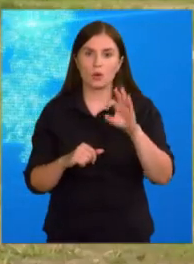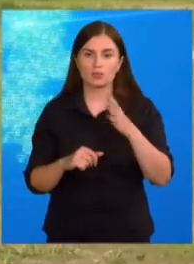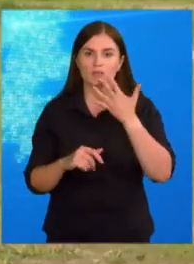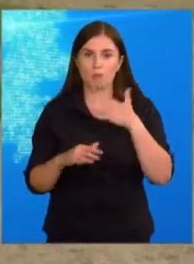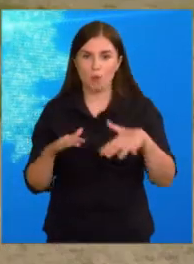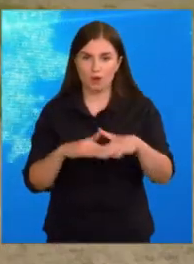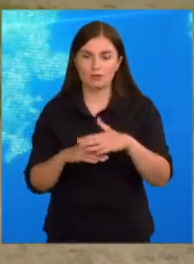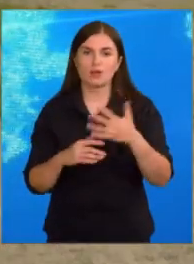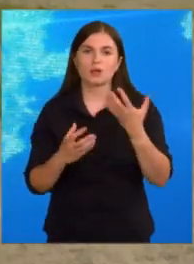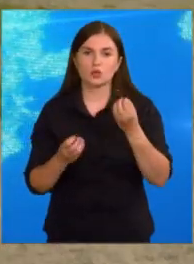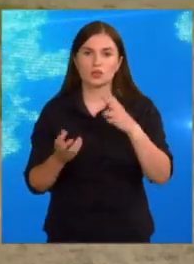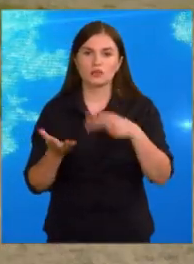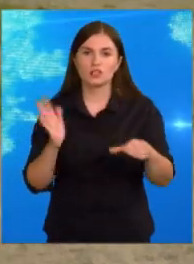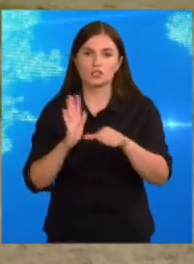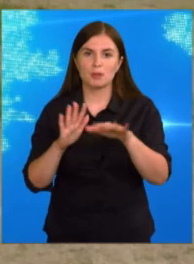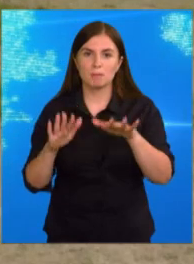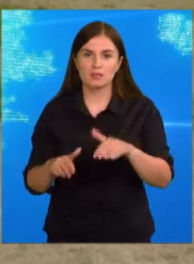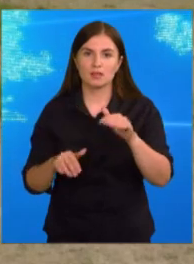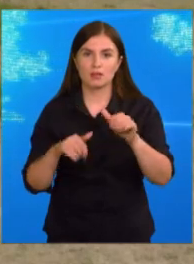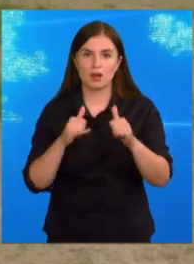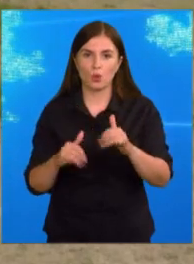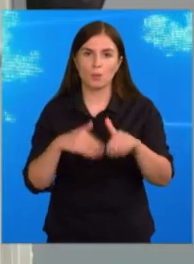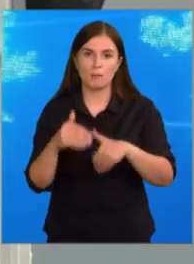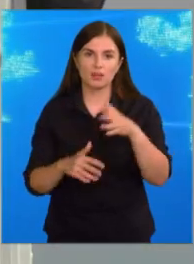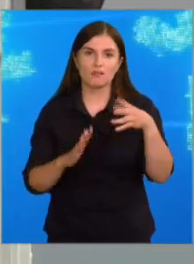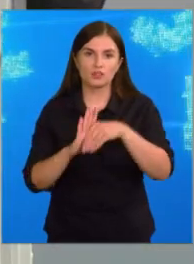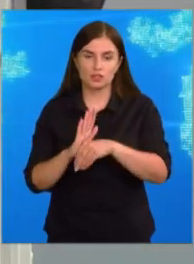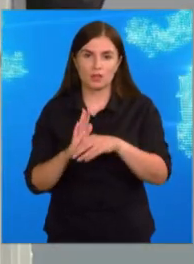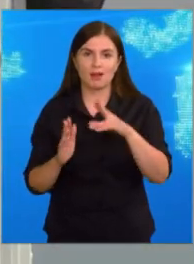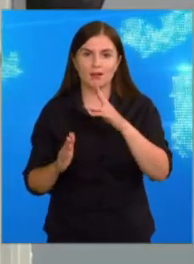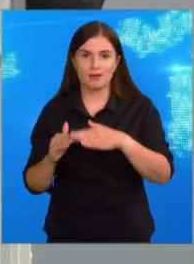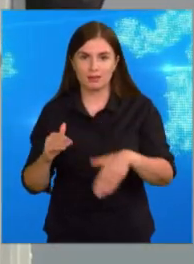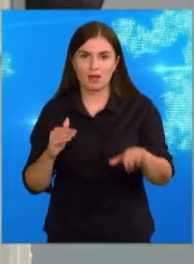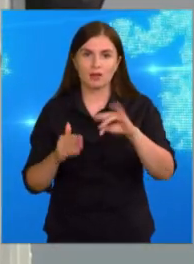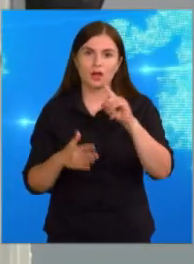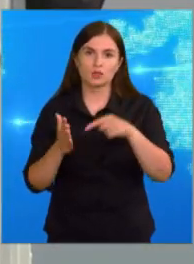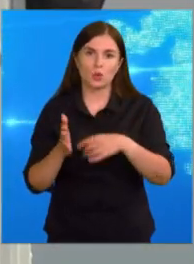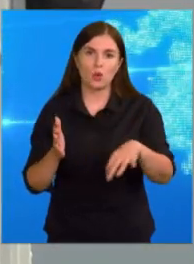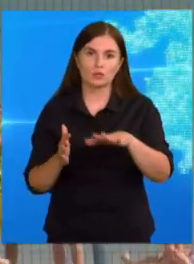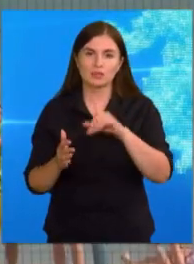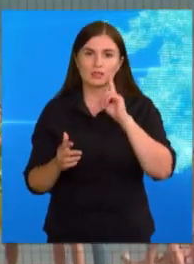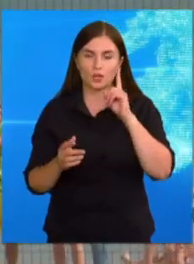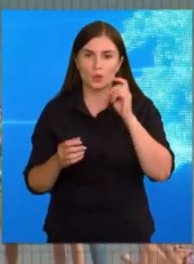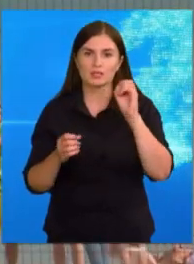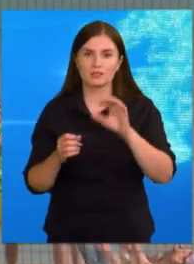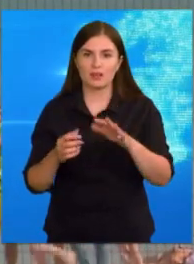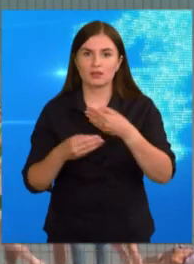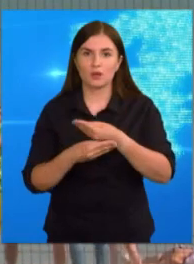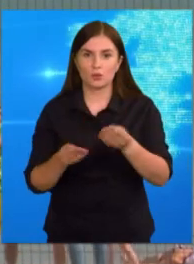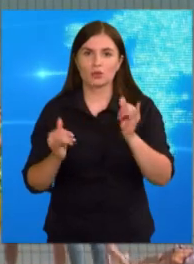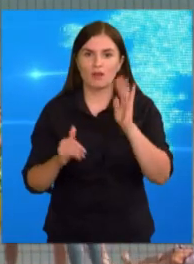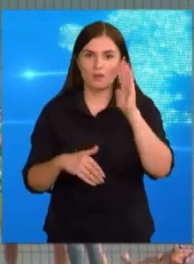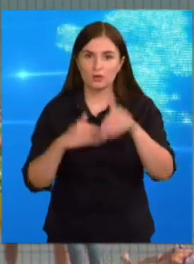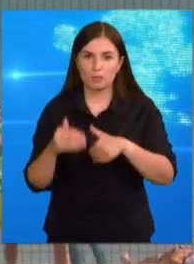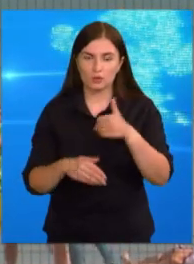попали еще 26 челябинских мест для купания. В их числе несколько карьеров и пляжи на городских озерах. Зеленый свет отдыхающим дают для водных процедур на